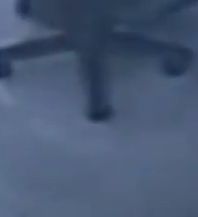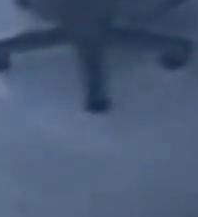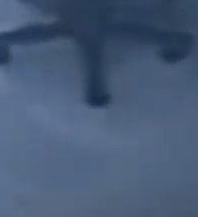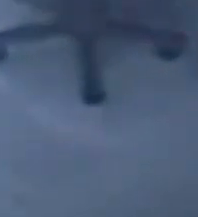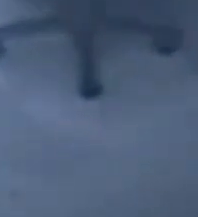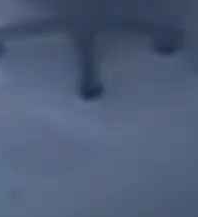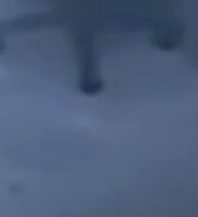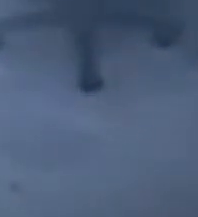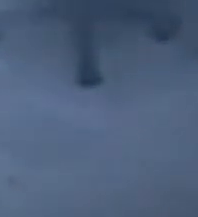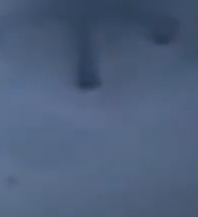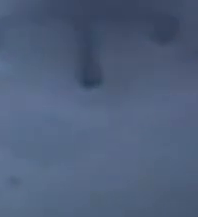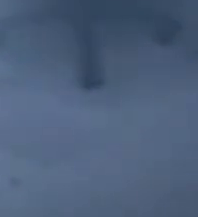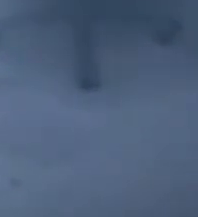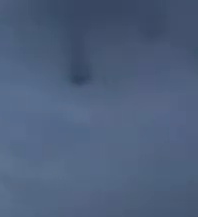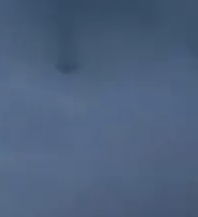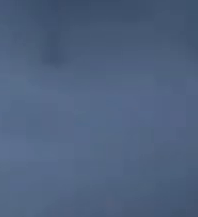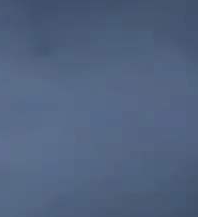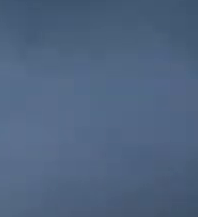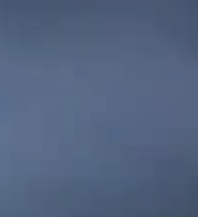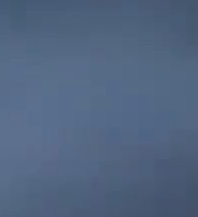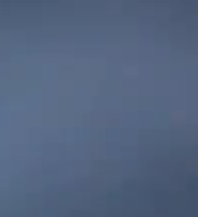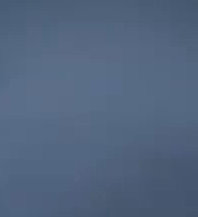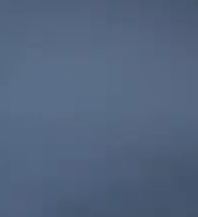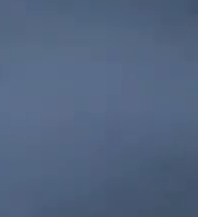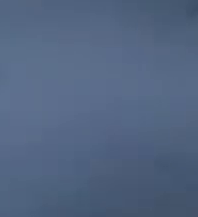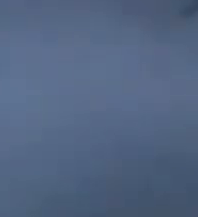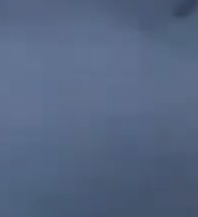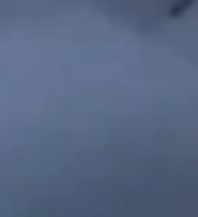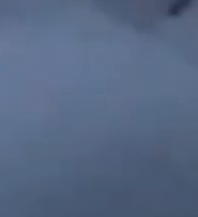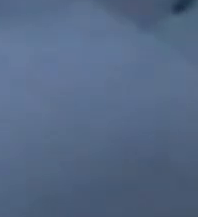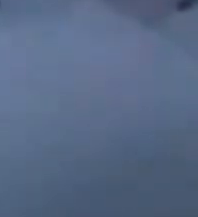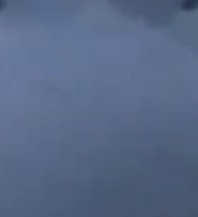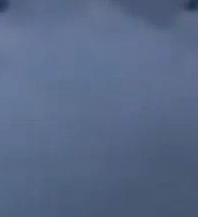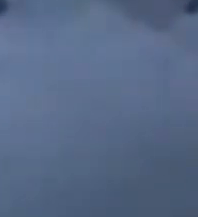Pelaku meluapkan emosinya dengan menghancurkan meja kantor saat karyawan sedang bekerja.